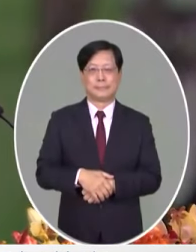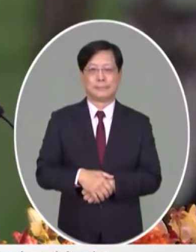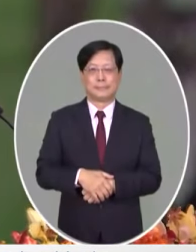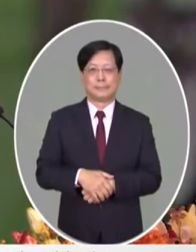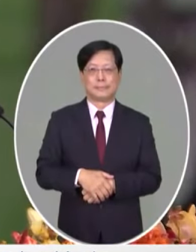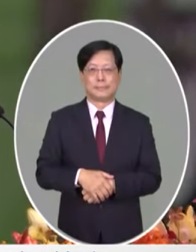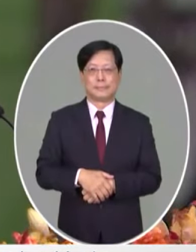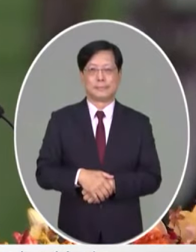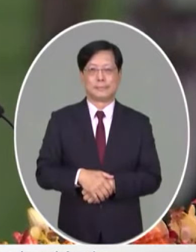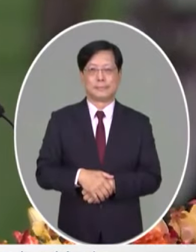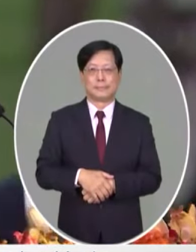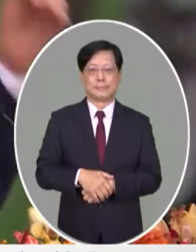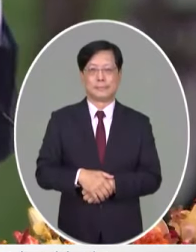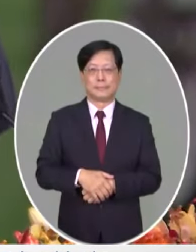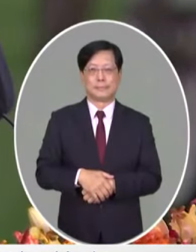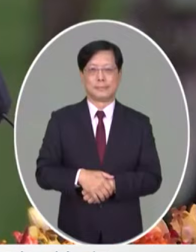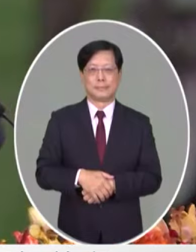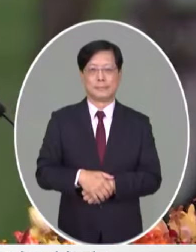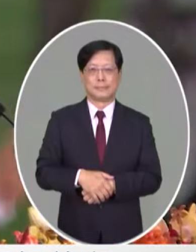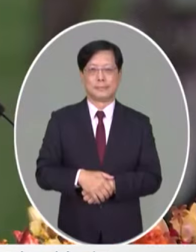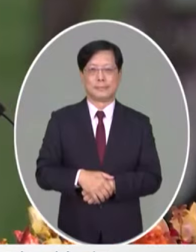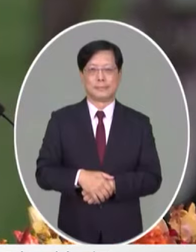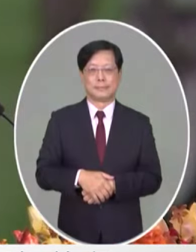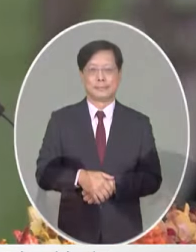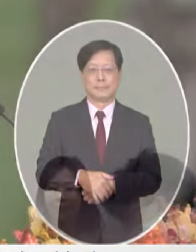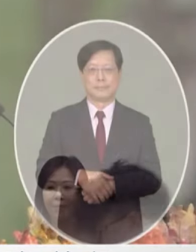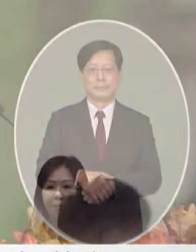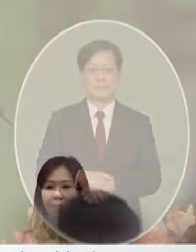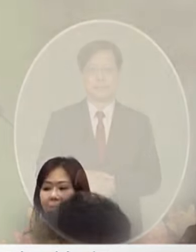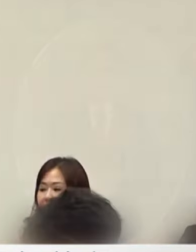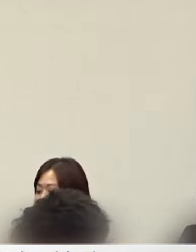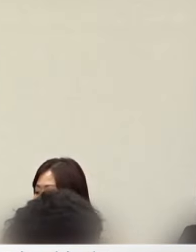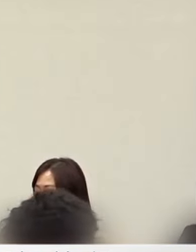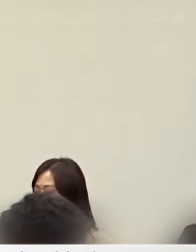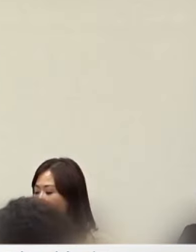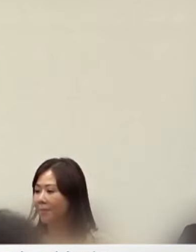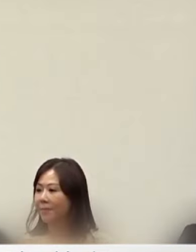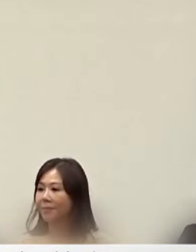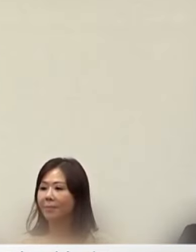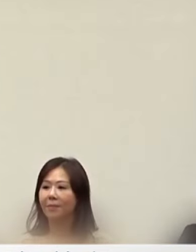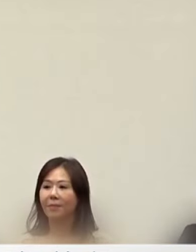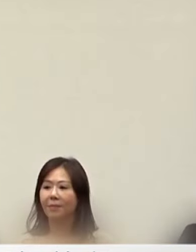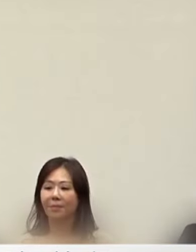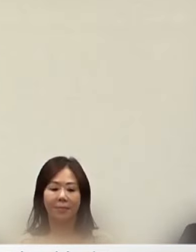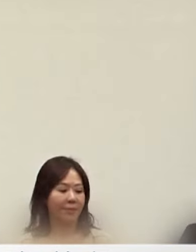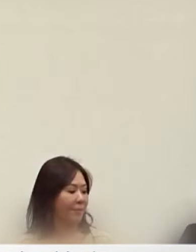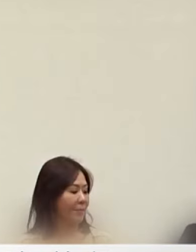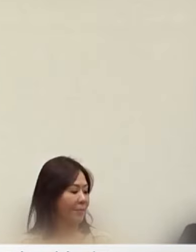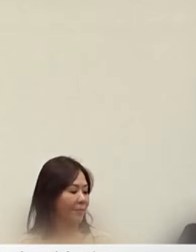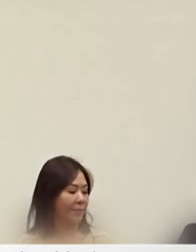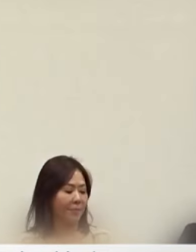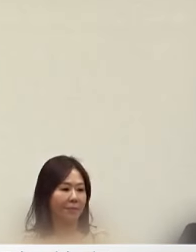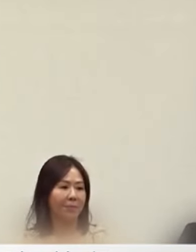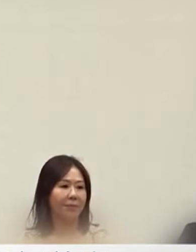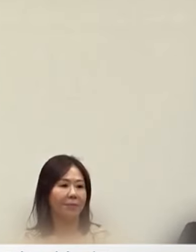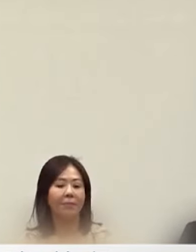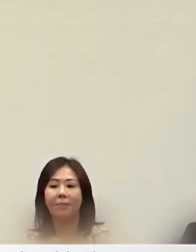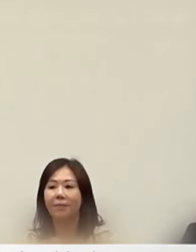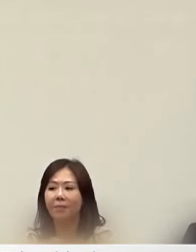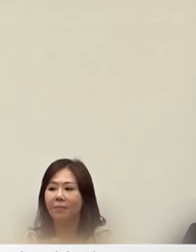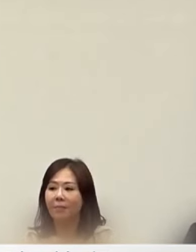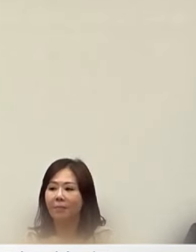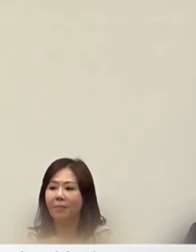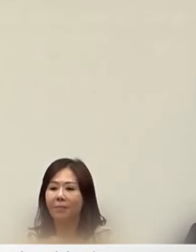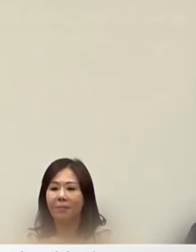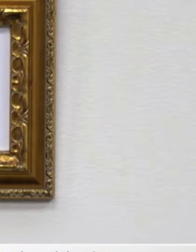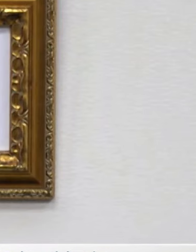下管理人员鼓掌欢呼回应。不过这段话国民党认为是两国论台面话，也看不出赖清德在两